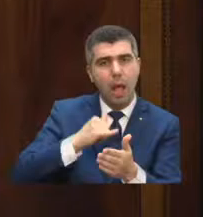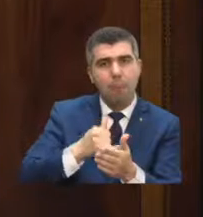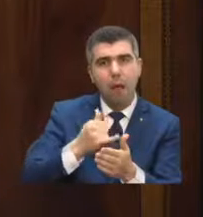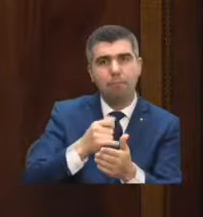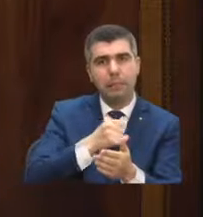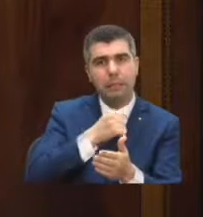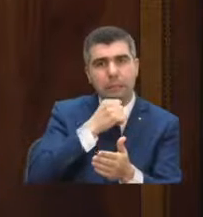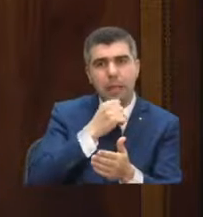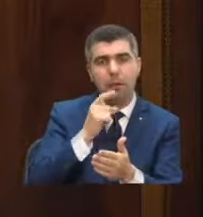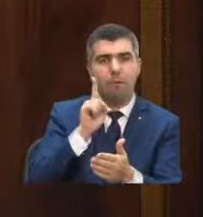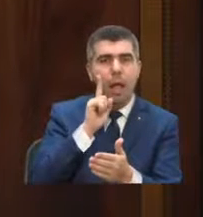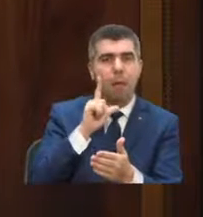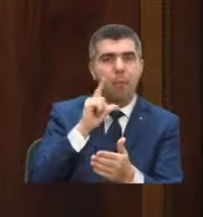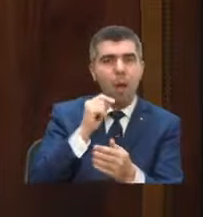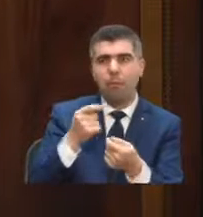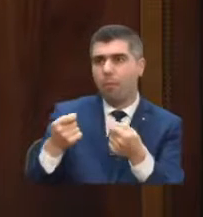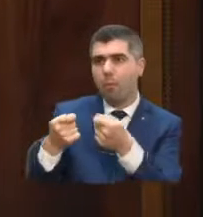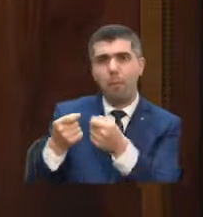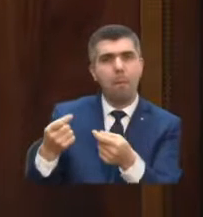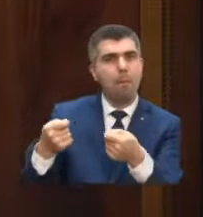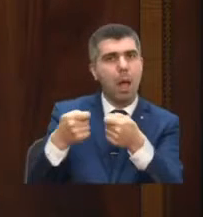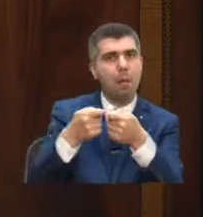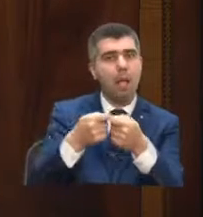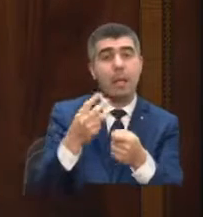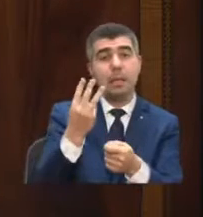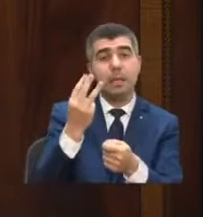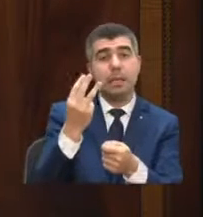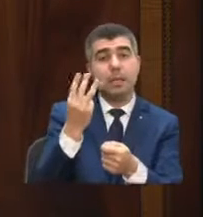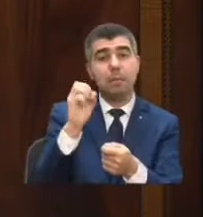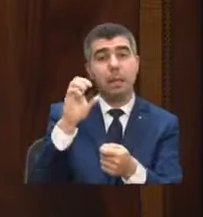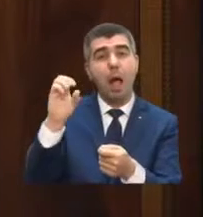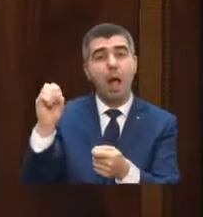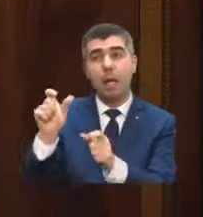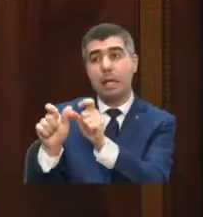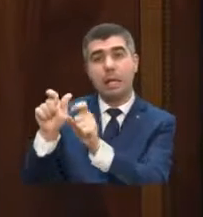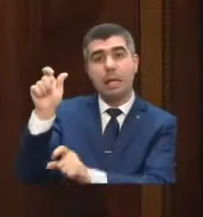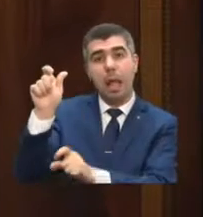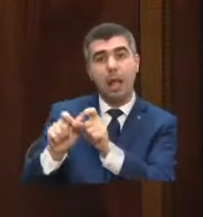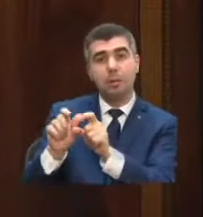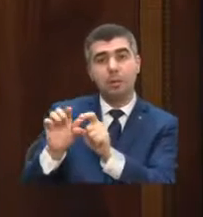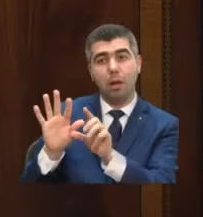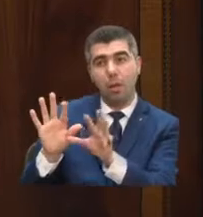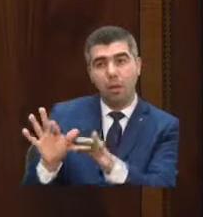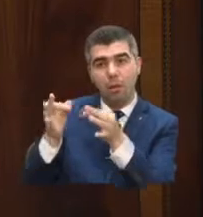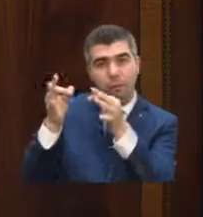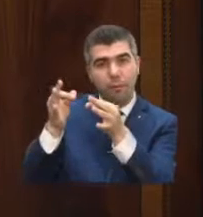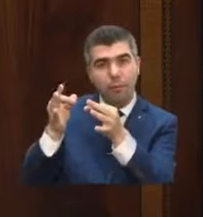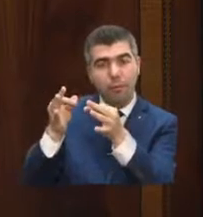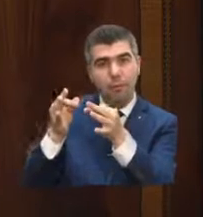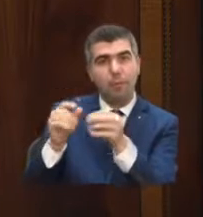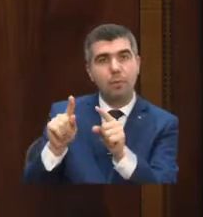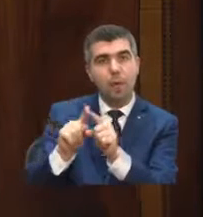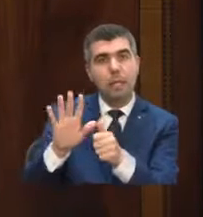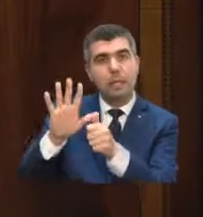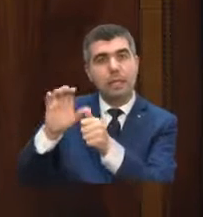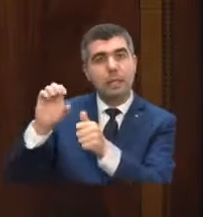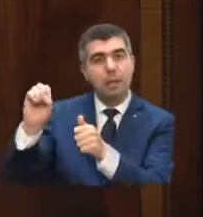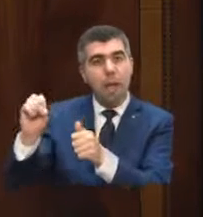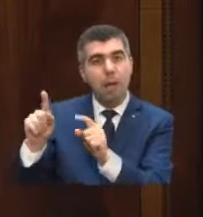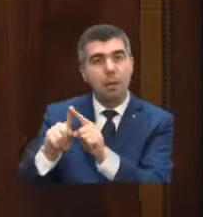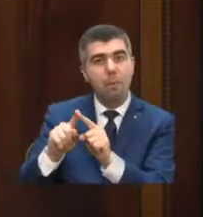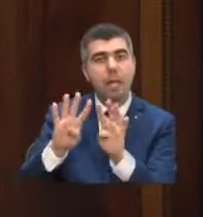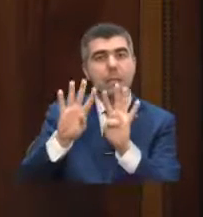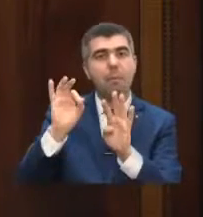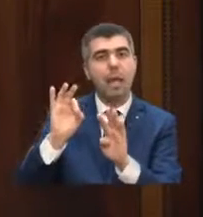على 656 عينه حتى الفاتح فبراير 2019، وهذه 600 اكدت لنا بانه